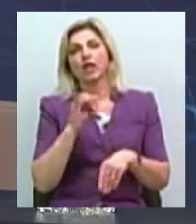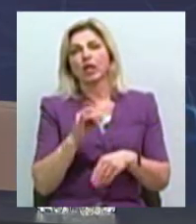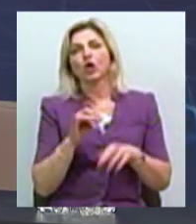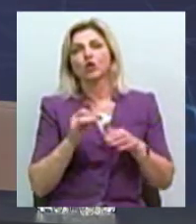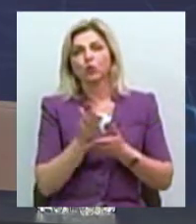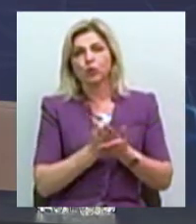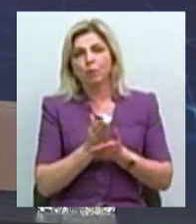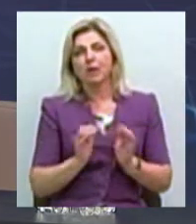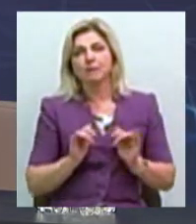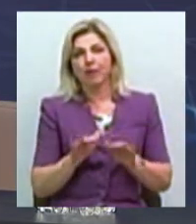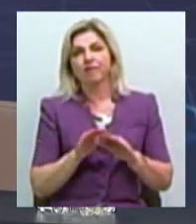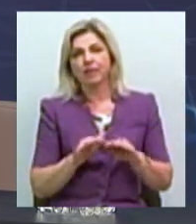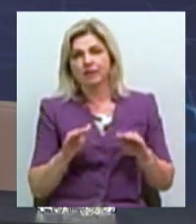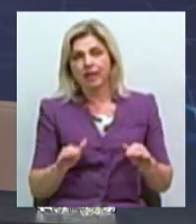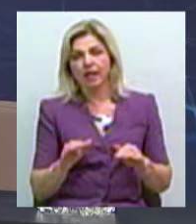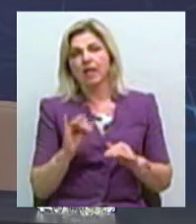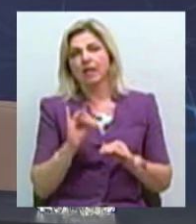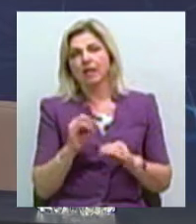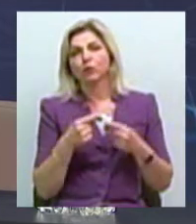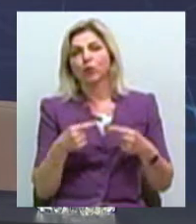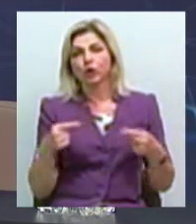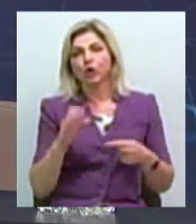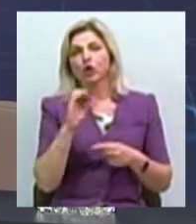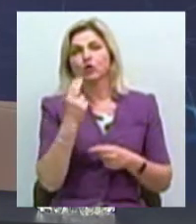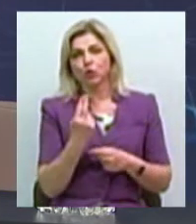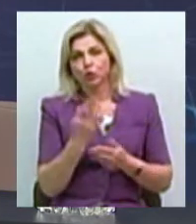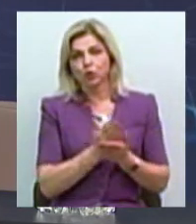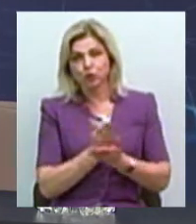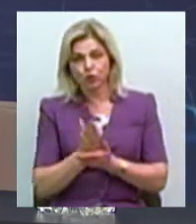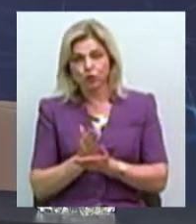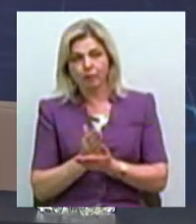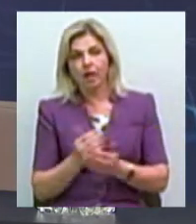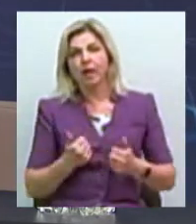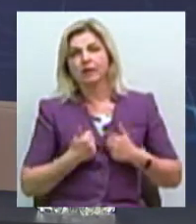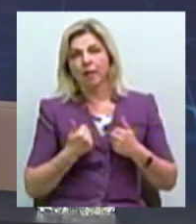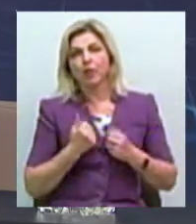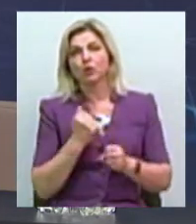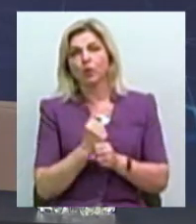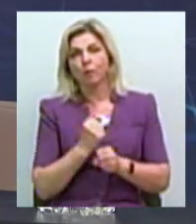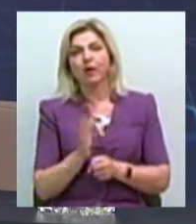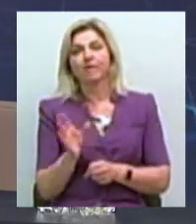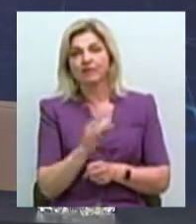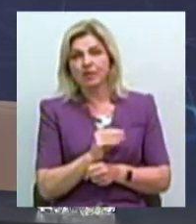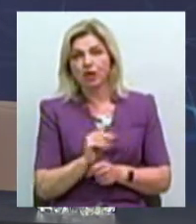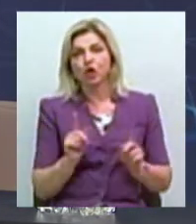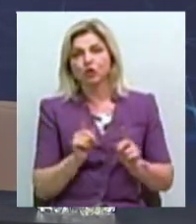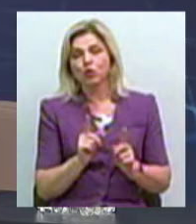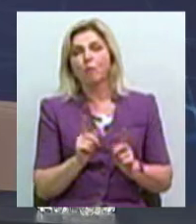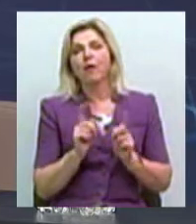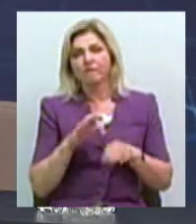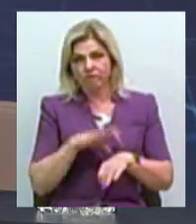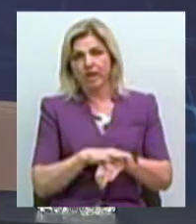і центри соціальних служб для сім'ї, дітей та молоді. Разом з громадськими організаціями намагаємося зробити все, щоб виявити таких осіб і дійсно надати їм ту